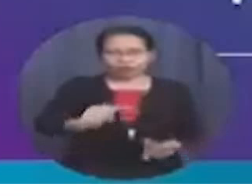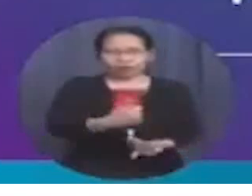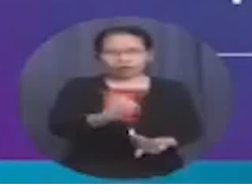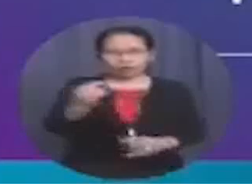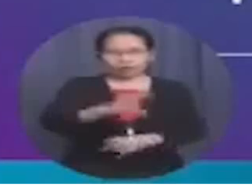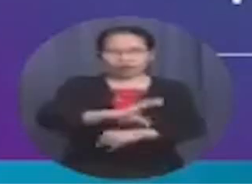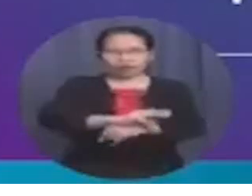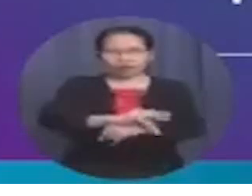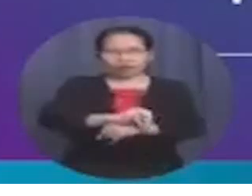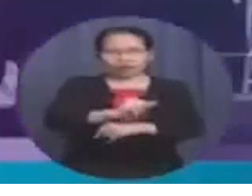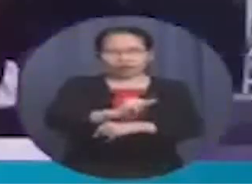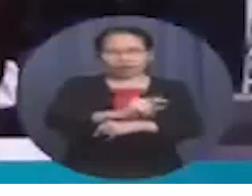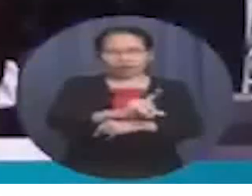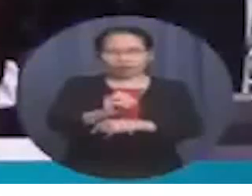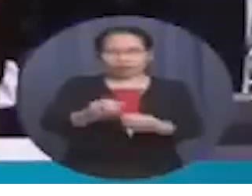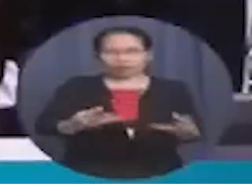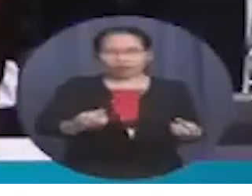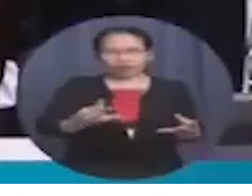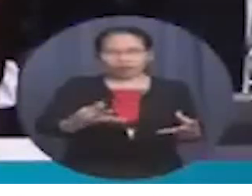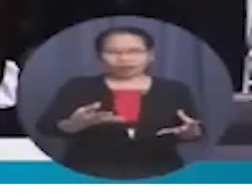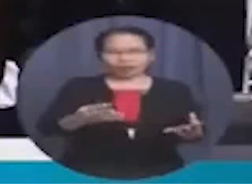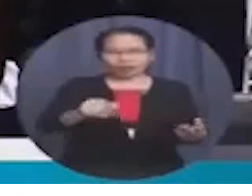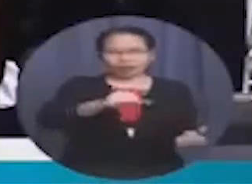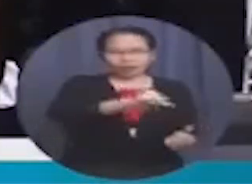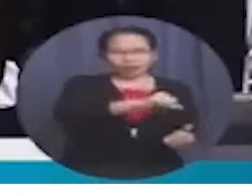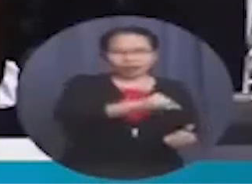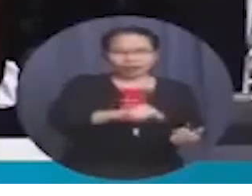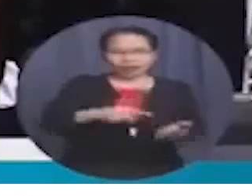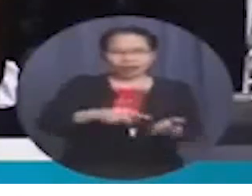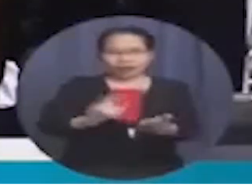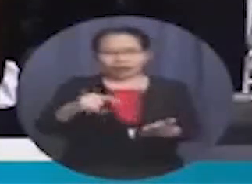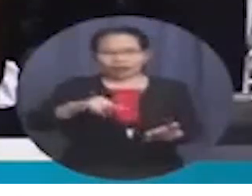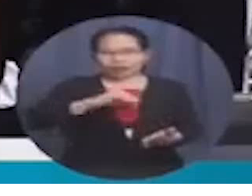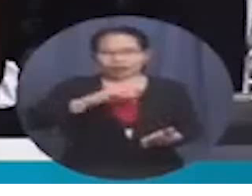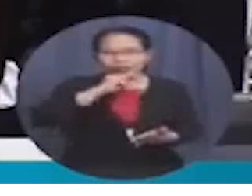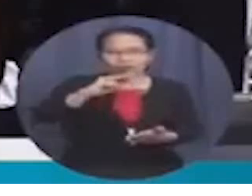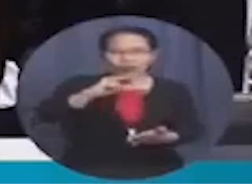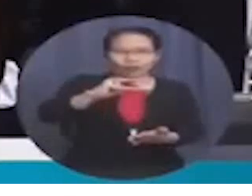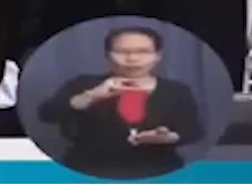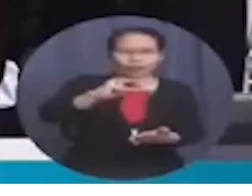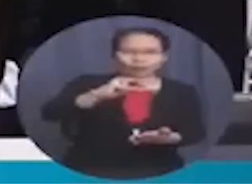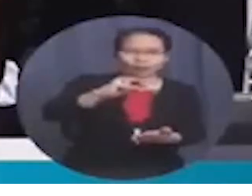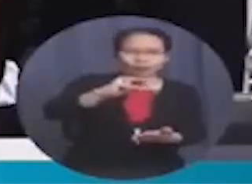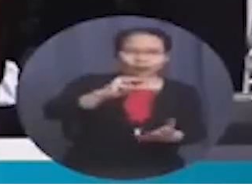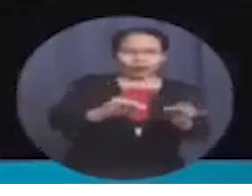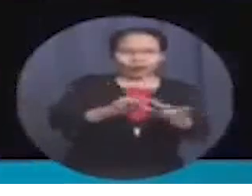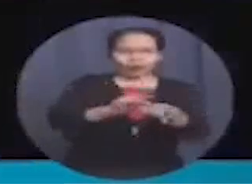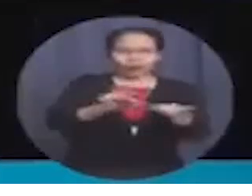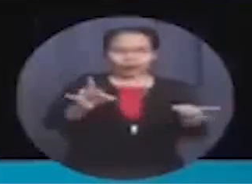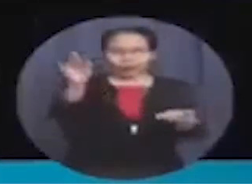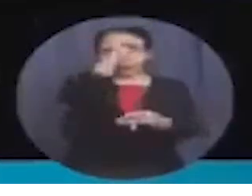isang iglesia ni Manalo na marami raw akong pinaiikot-ikot mapaniwala sa kwento-kwento. Sino nagsabi sa'yo yung kwento